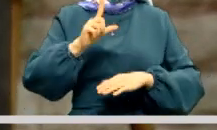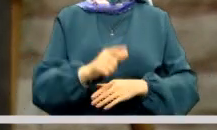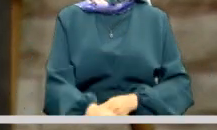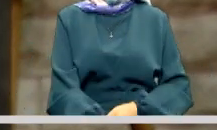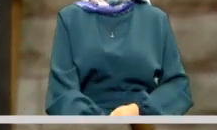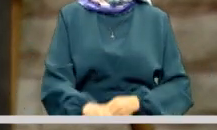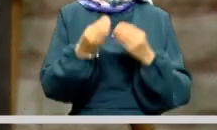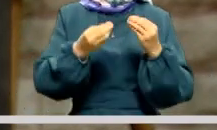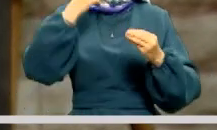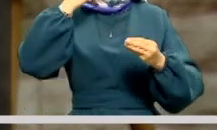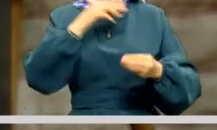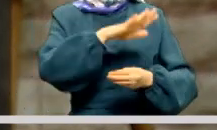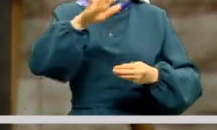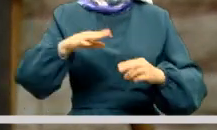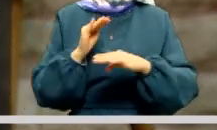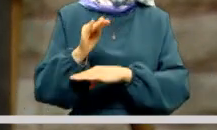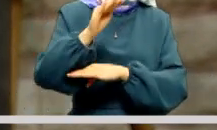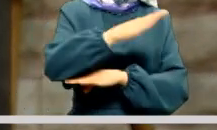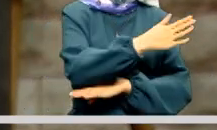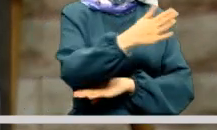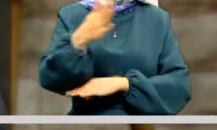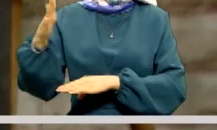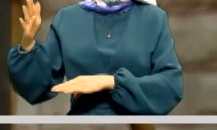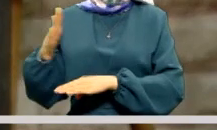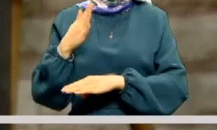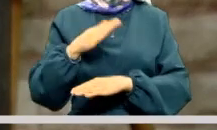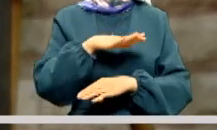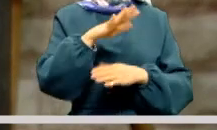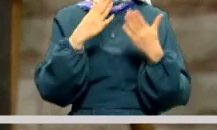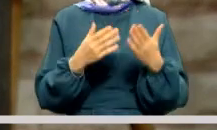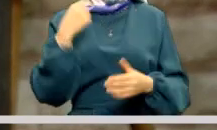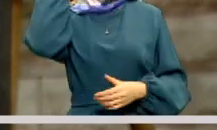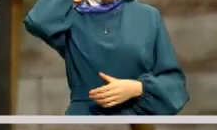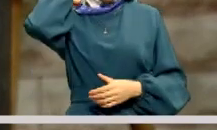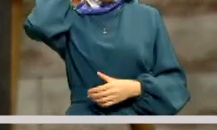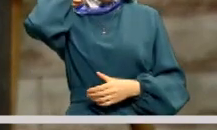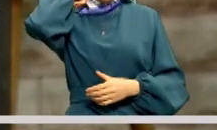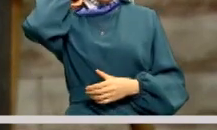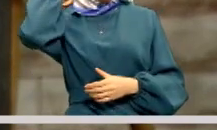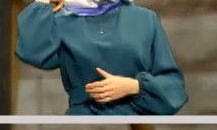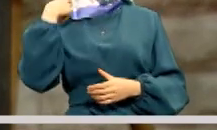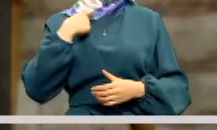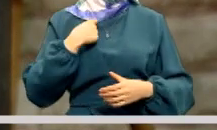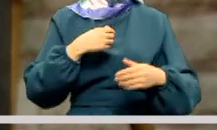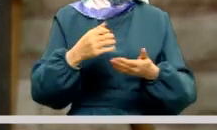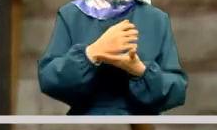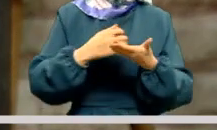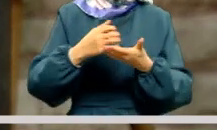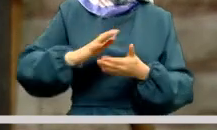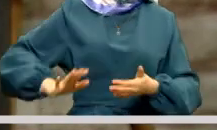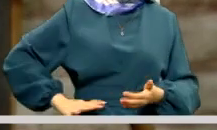güzel ahlak Bütün hayatı kuşatan Hayatımızın her yönünü amellerimizi sözlerimizi çocuklarımızla